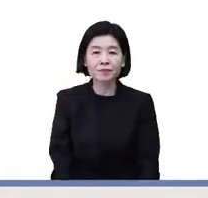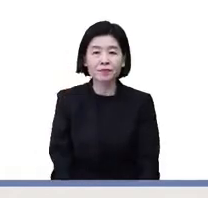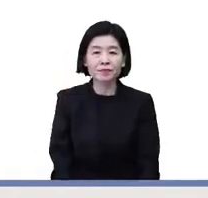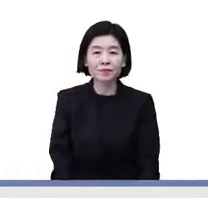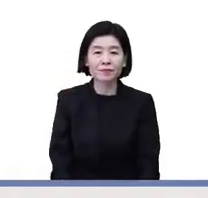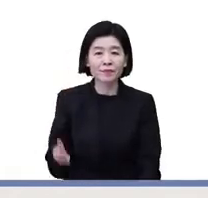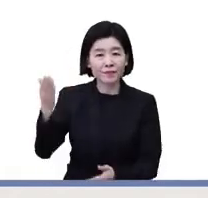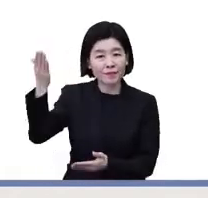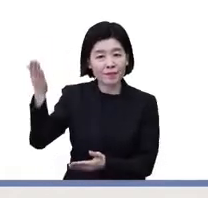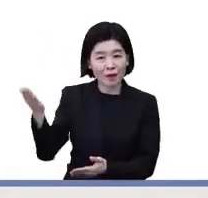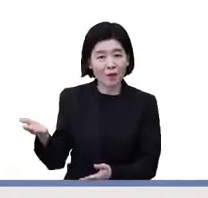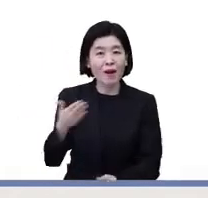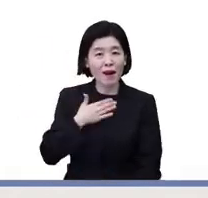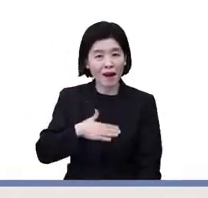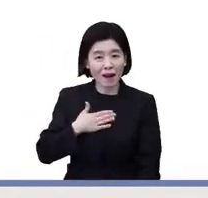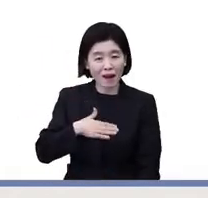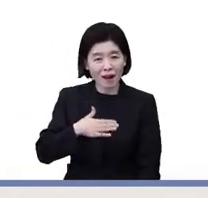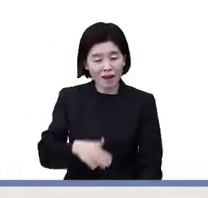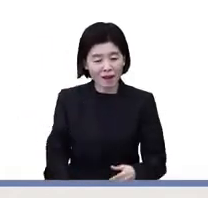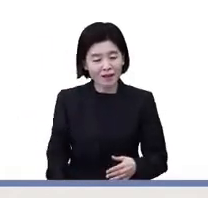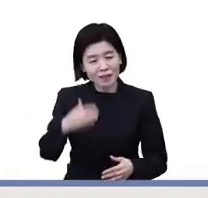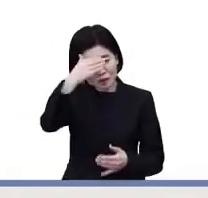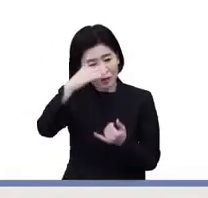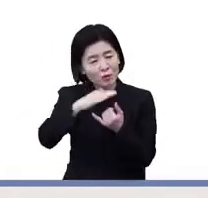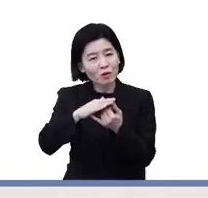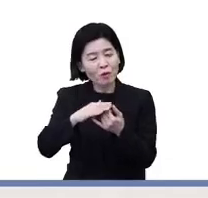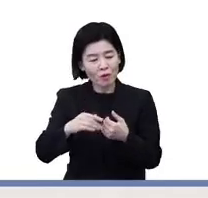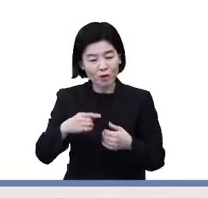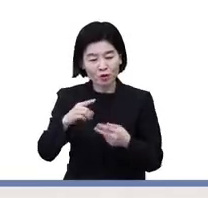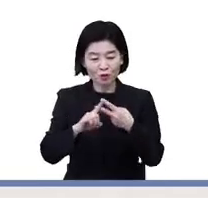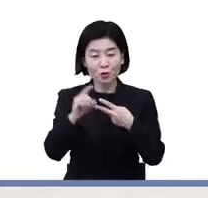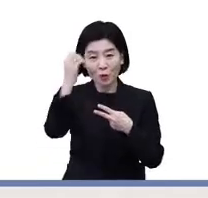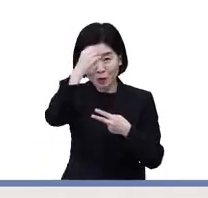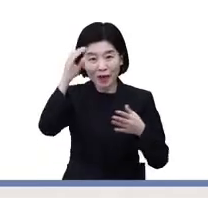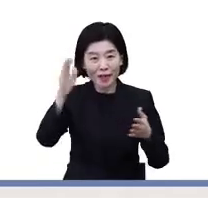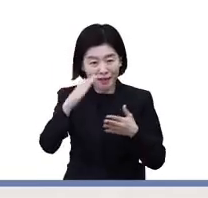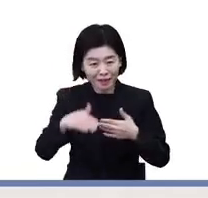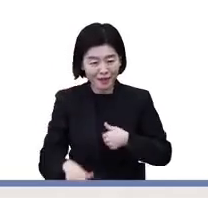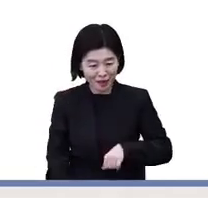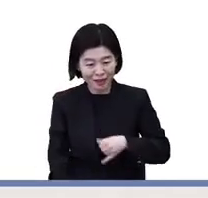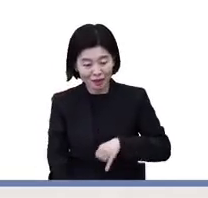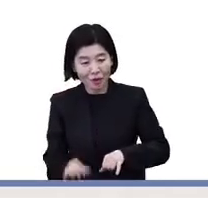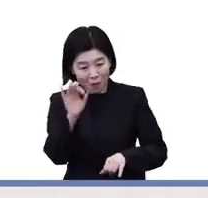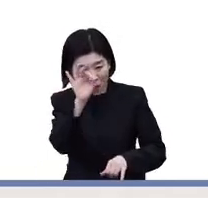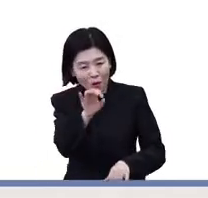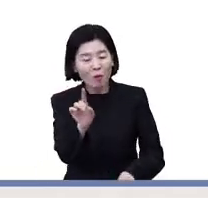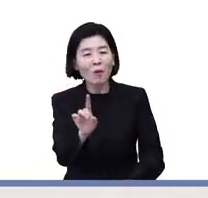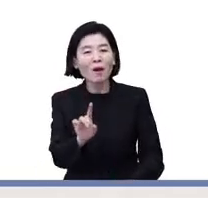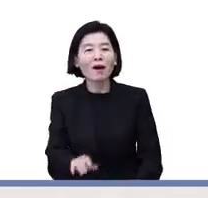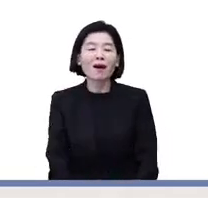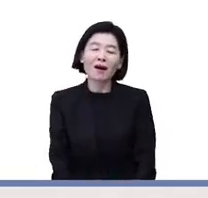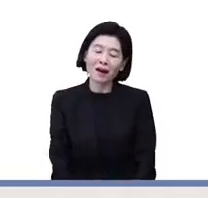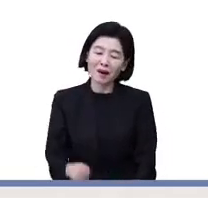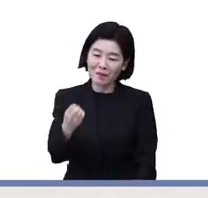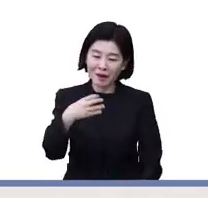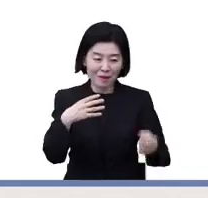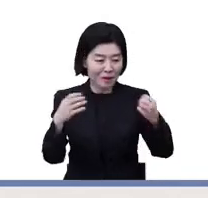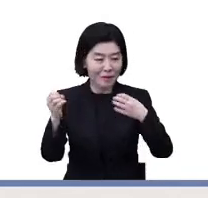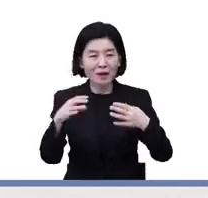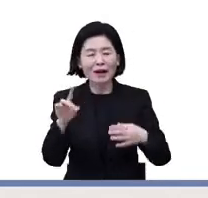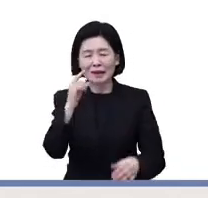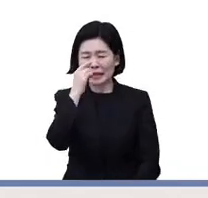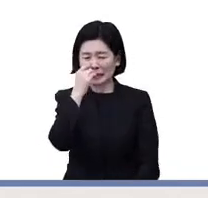이런 말씀들 많이 하시죠. 청소년 자녀를 키우는 부모님들이 제 진료실에 오셔서도 이렇게 묘사들을 많이 하시는데요.